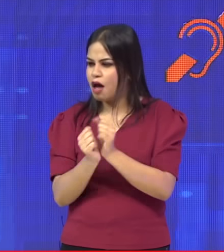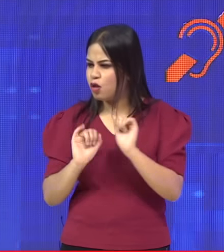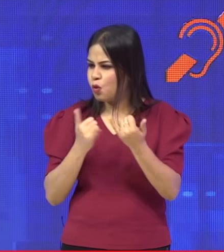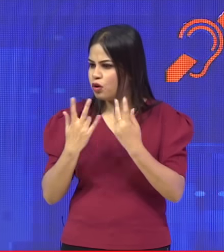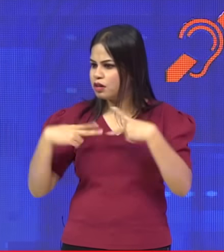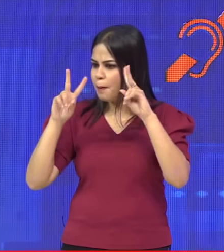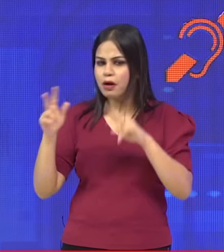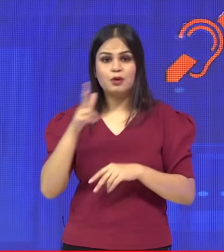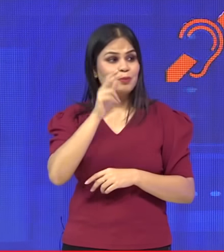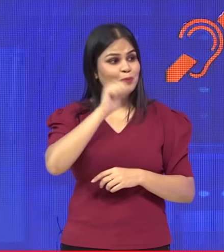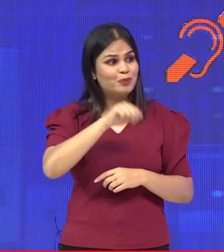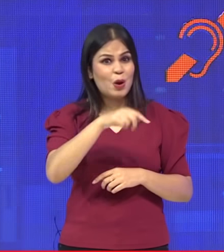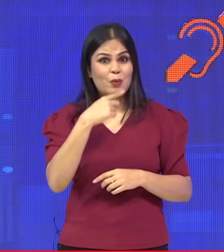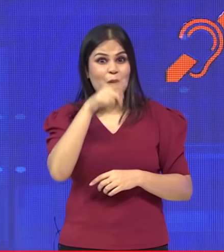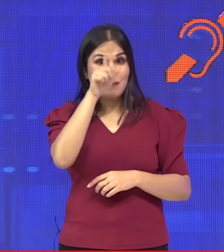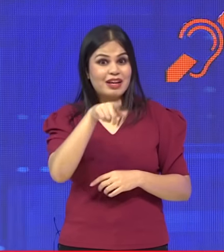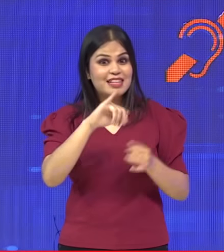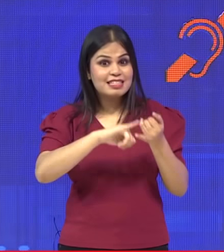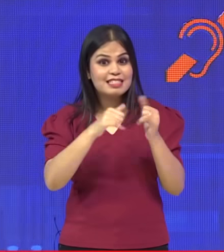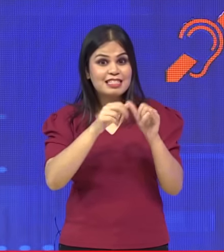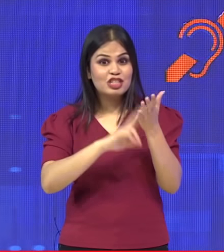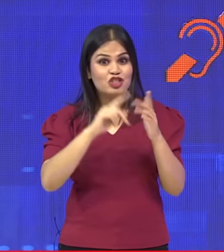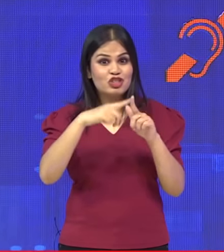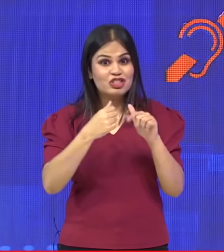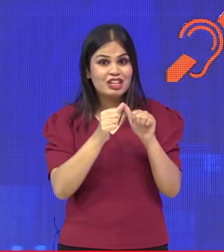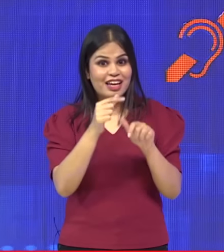साथ श्रद्धा शरारते हुई मैं